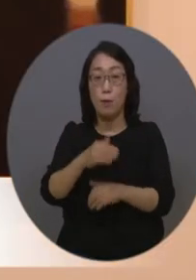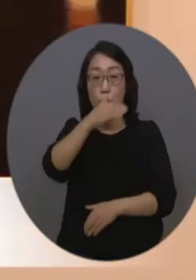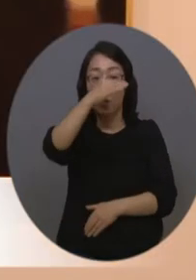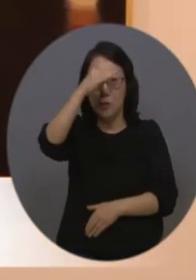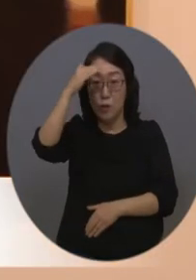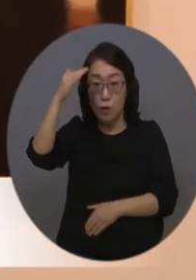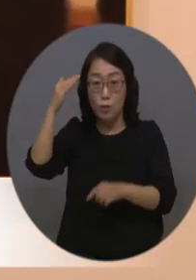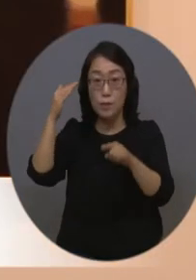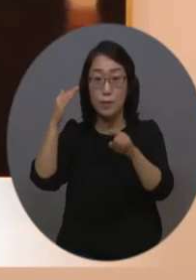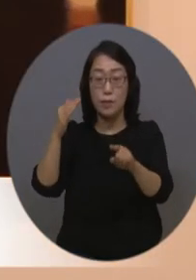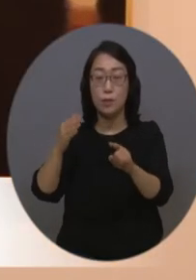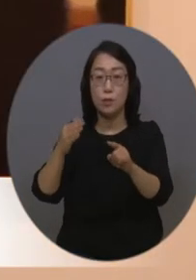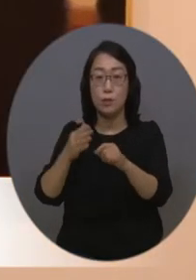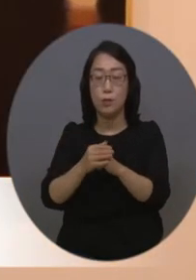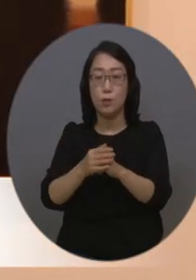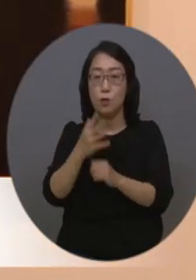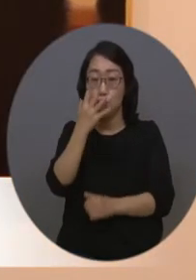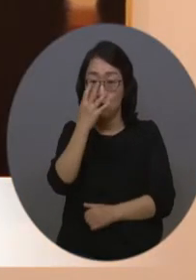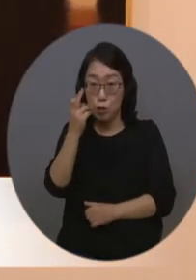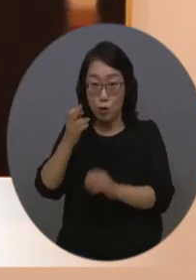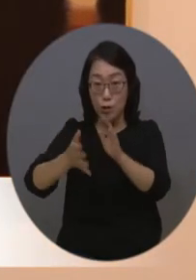전시는 순천시가